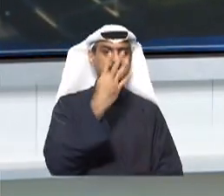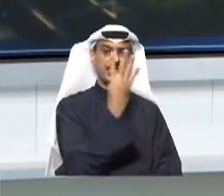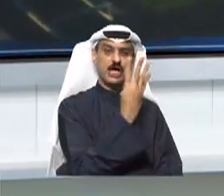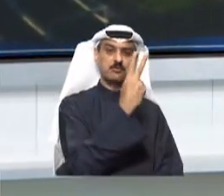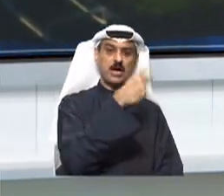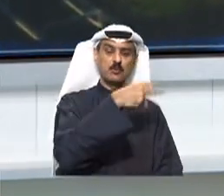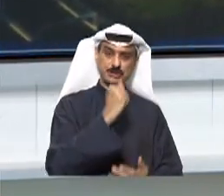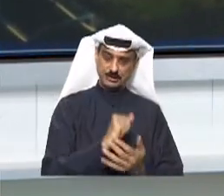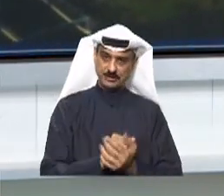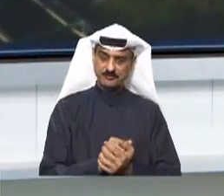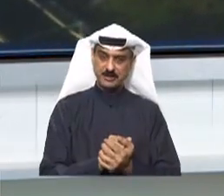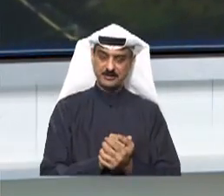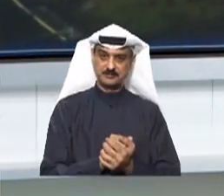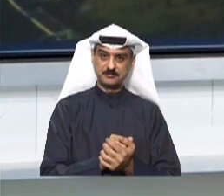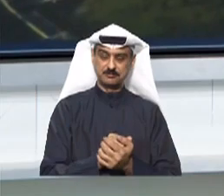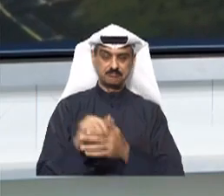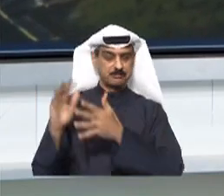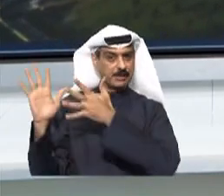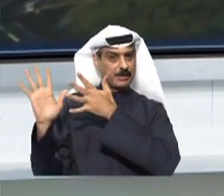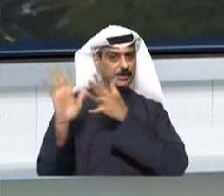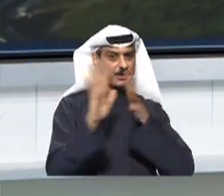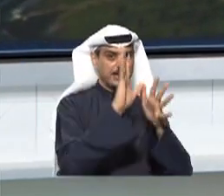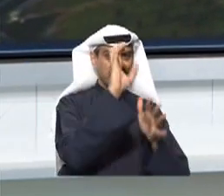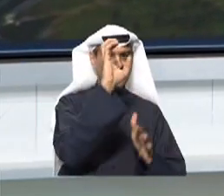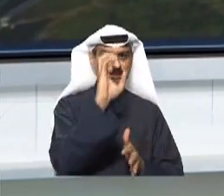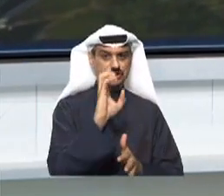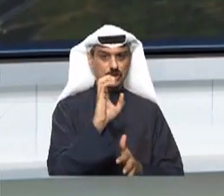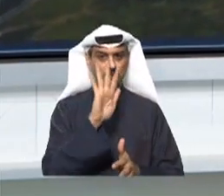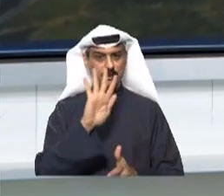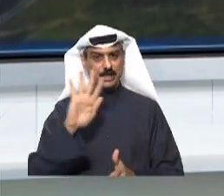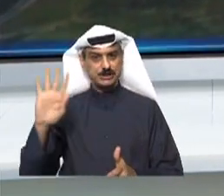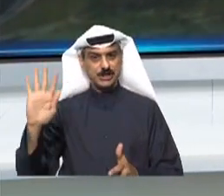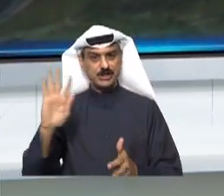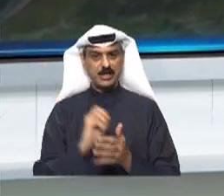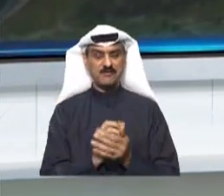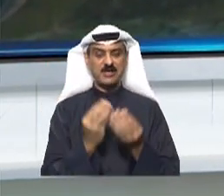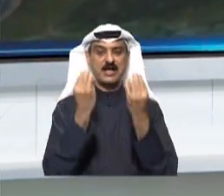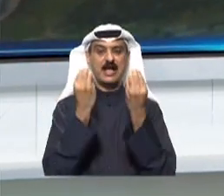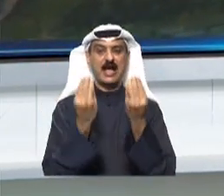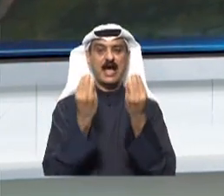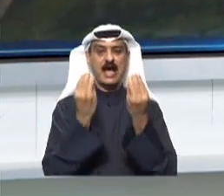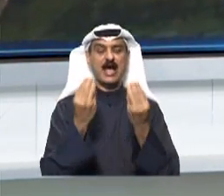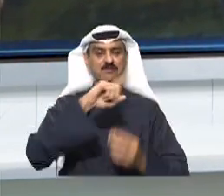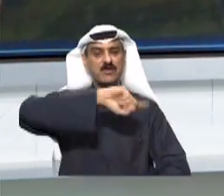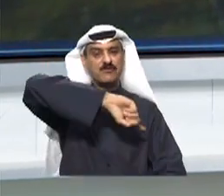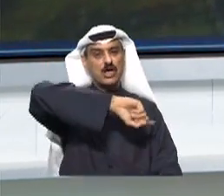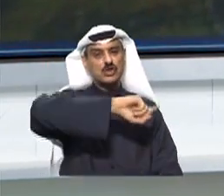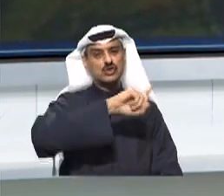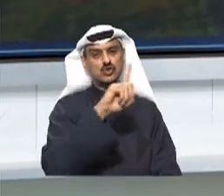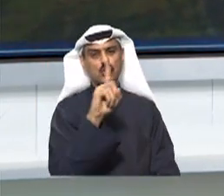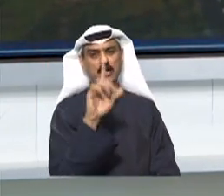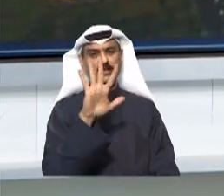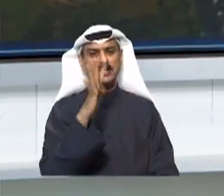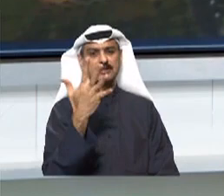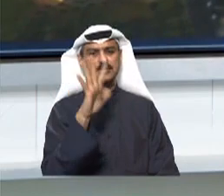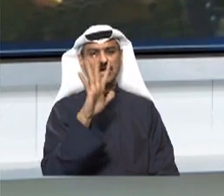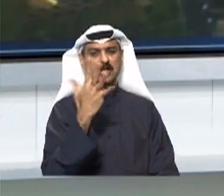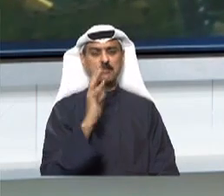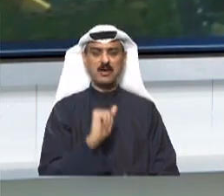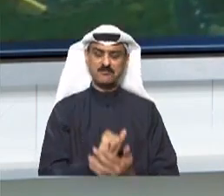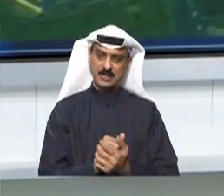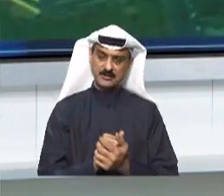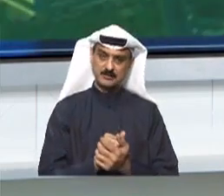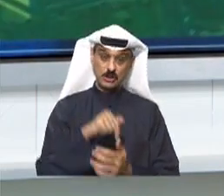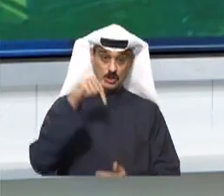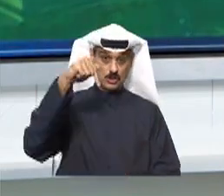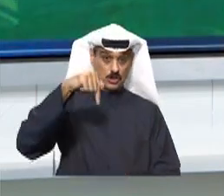درجة مئوية، مع رياح جنوبية شرقية إلى متقلبة الاتجاه خفيفة إلى معتدلة السرعة، تتراوح سرعتها بشكل عام خلال